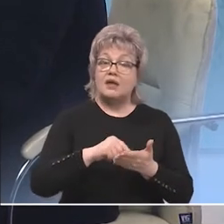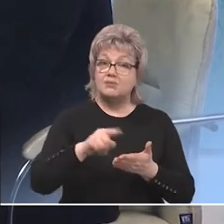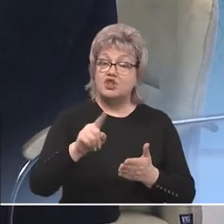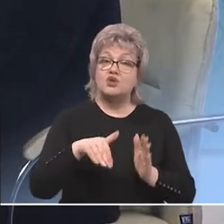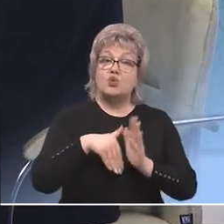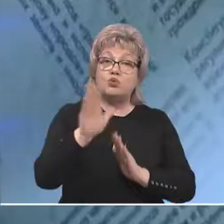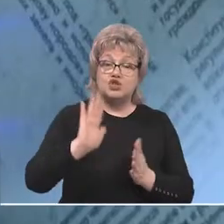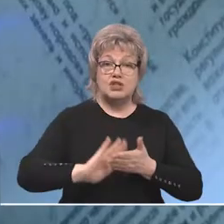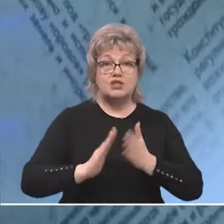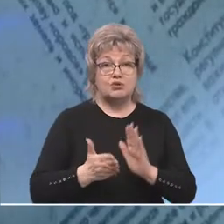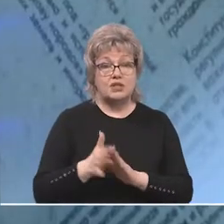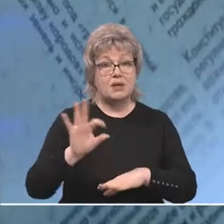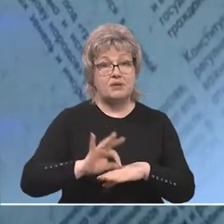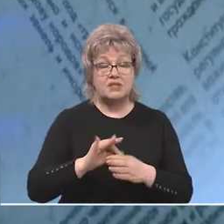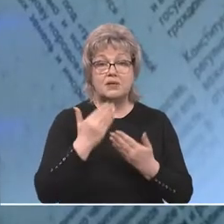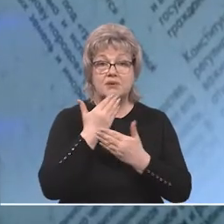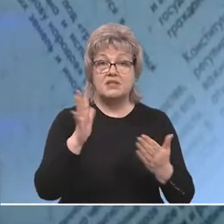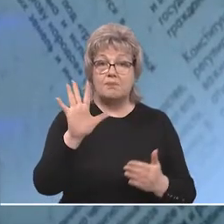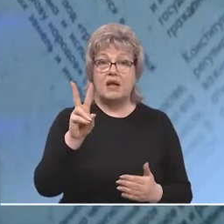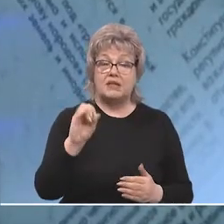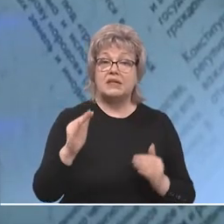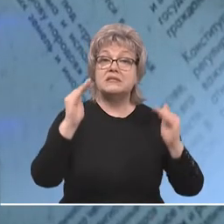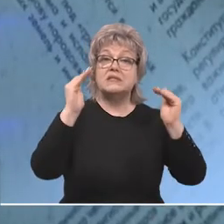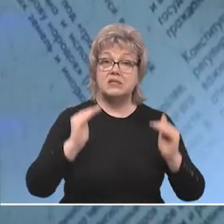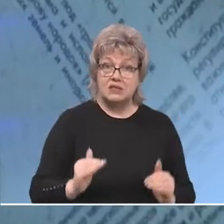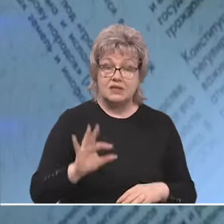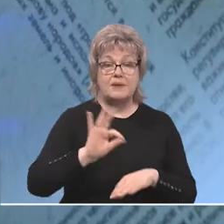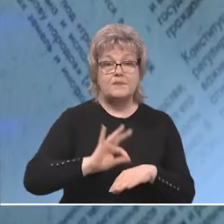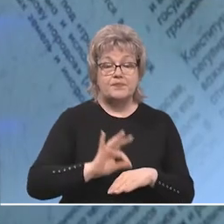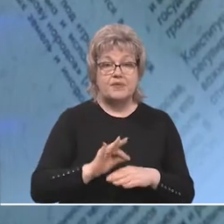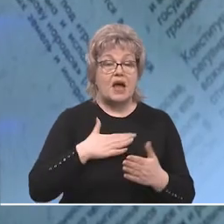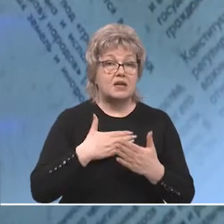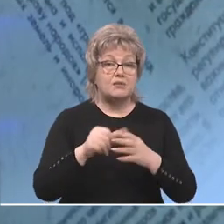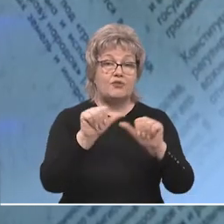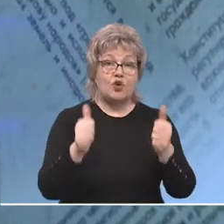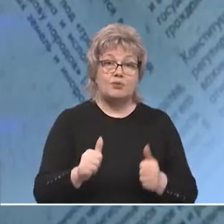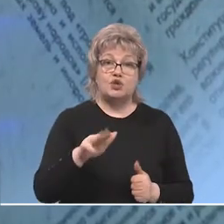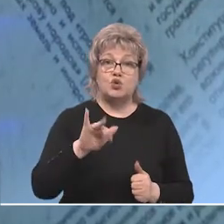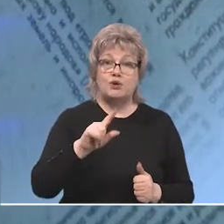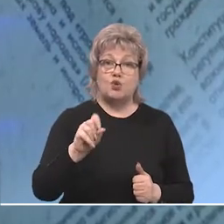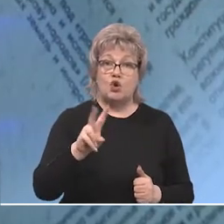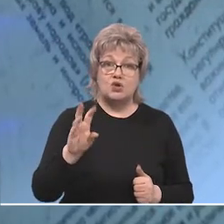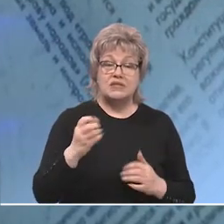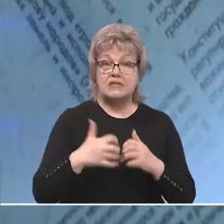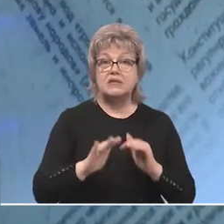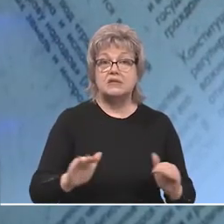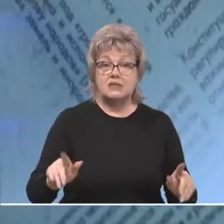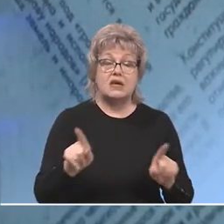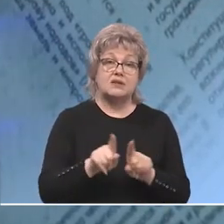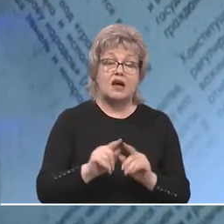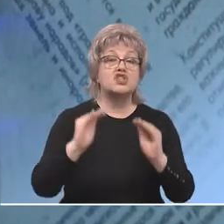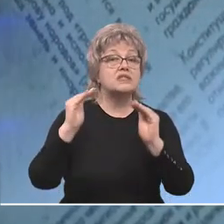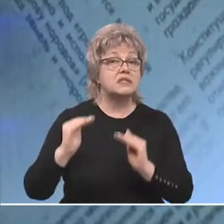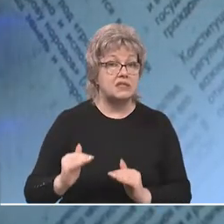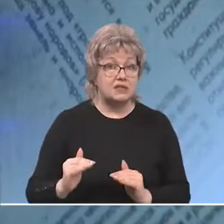ситуации. Заболеваемость за последние 5 лет снизилась. И заболеваемость активными формами туберкулеза среди детей также